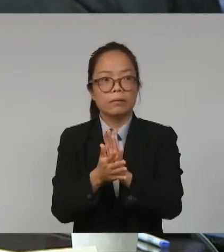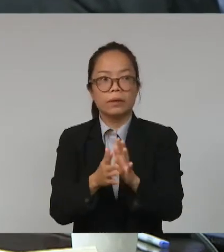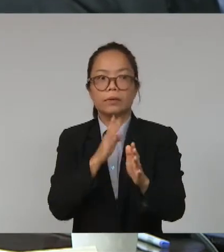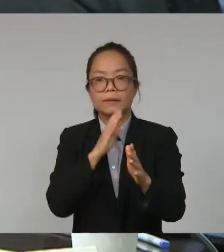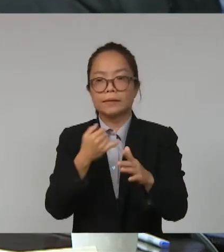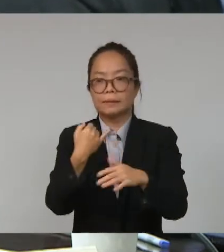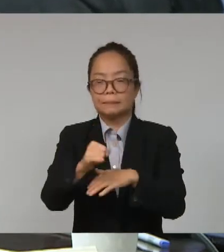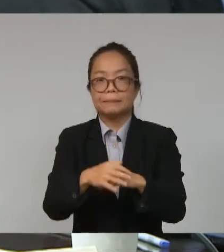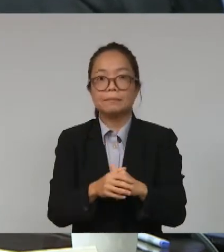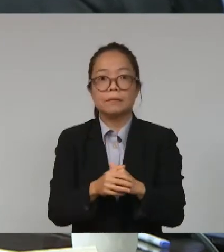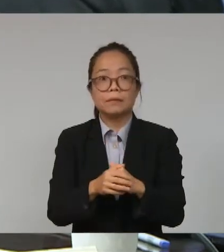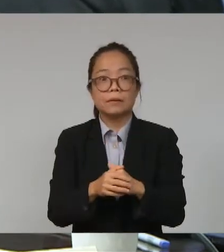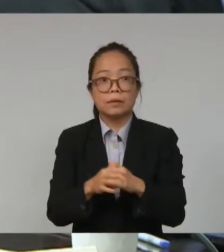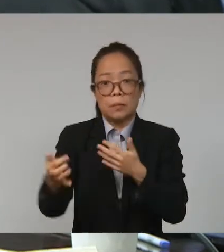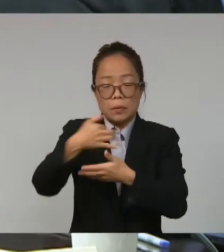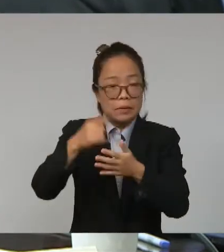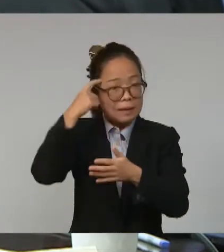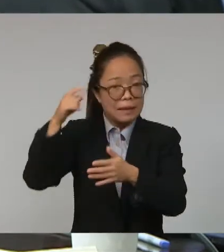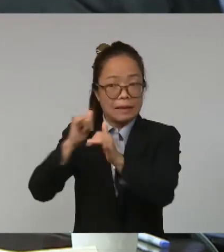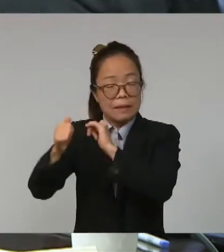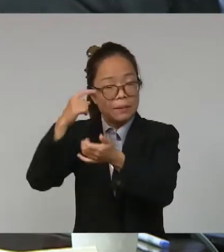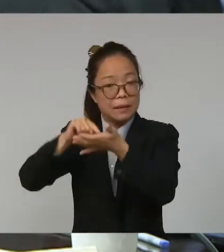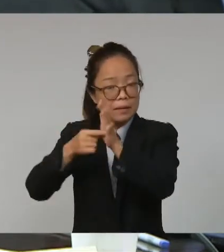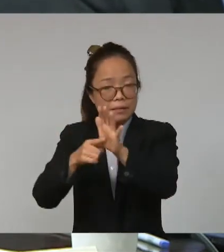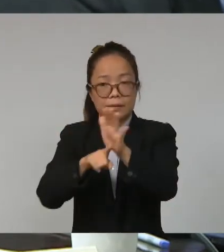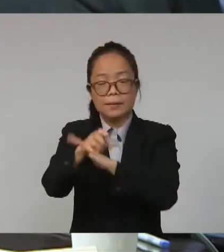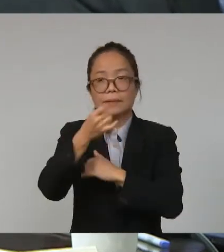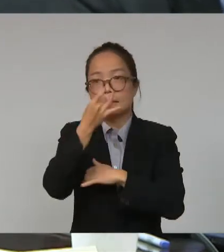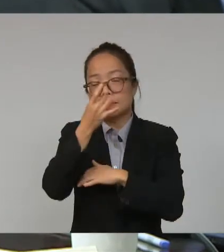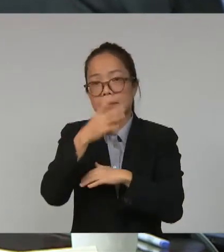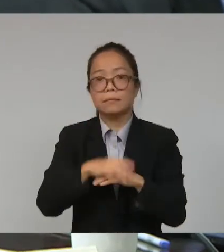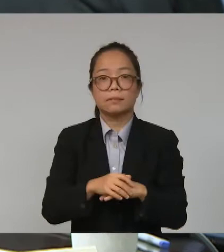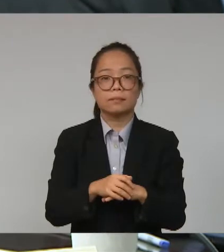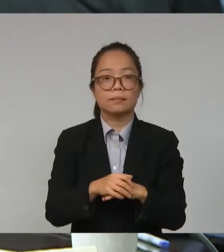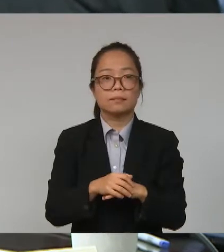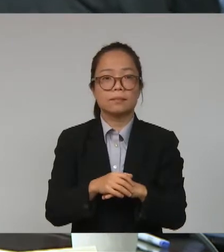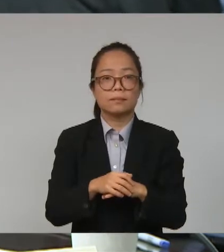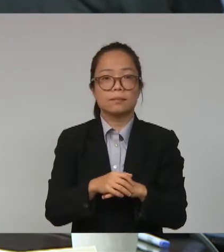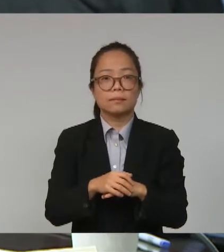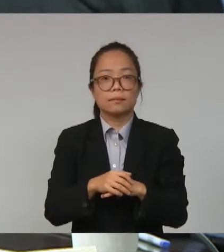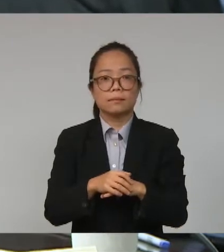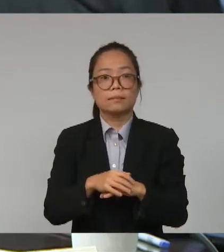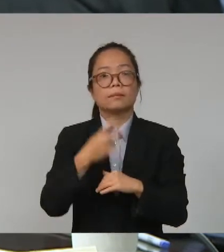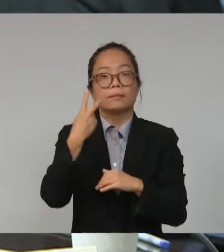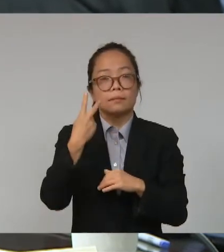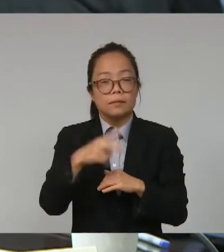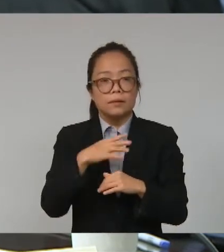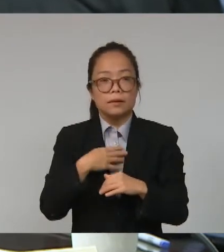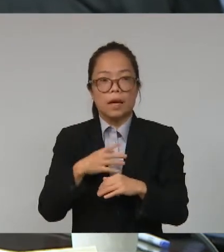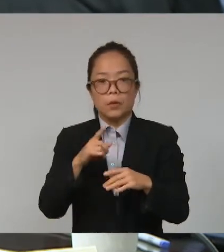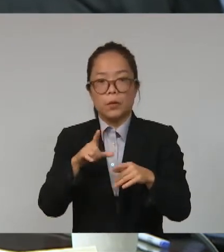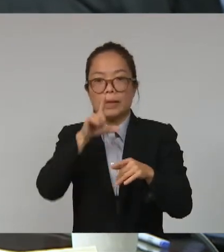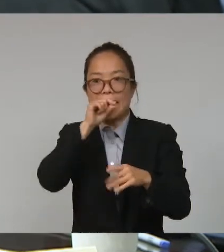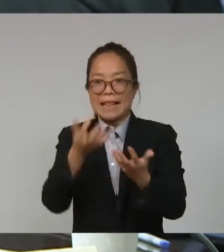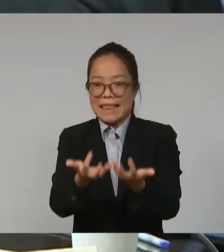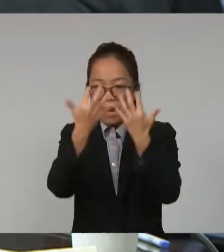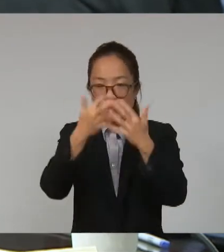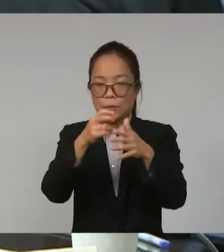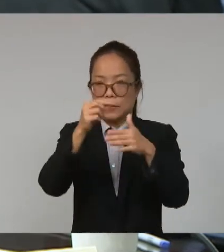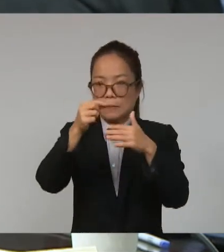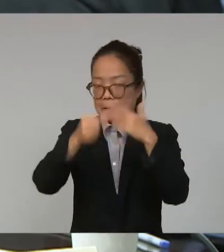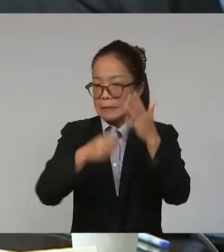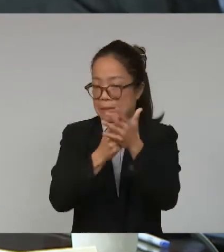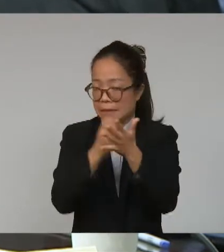投、没收人民意志直接表达的权利，也让鸟笼公投因此升级